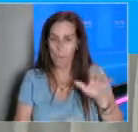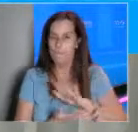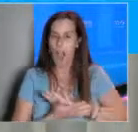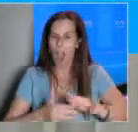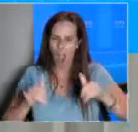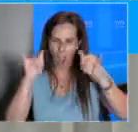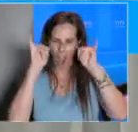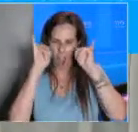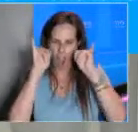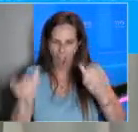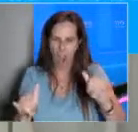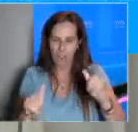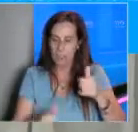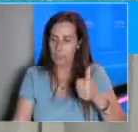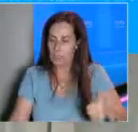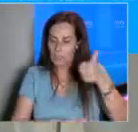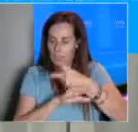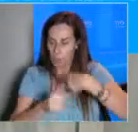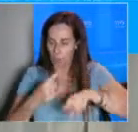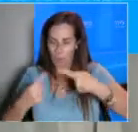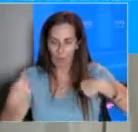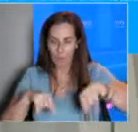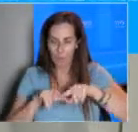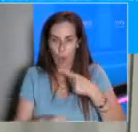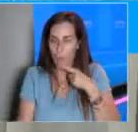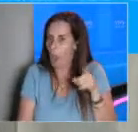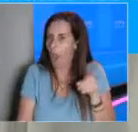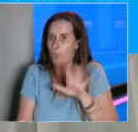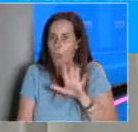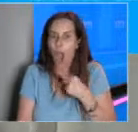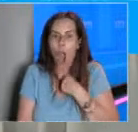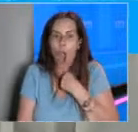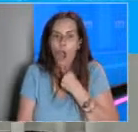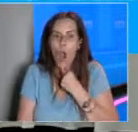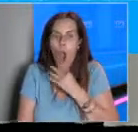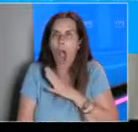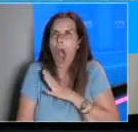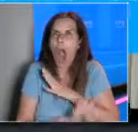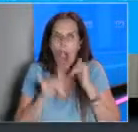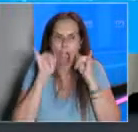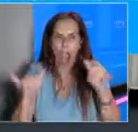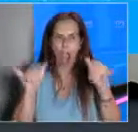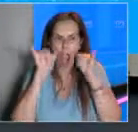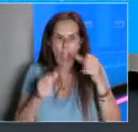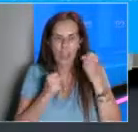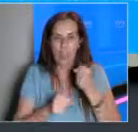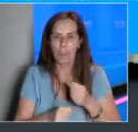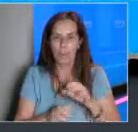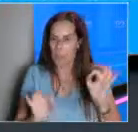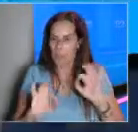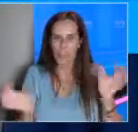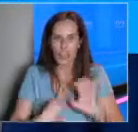פשוט צורח, שרים שאני מדבר איתם שנוכחו בישיבה הזאת, אומרים שהקול שלו נשבר מרוב שהוא